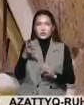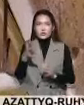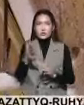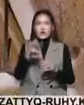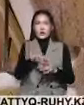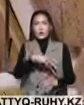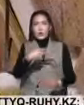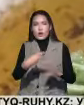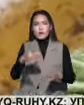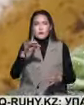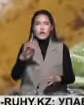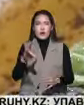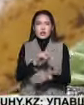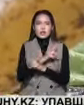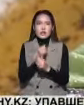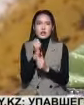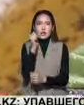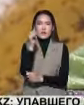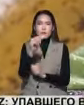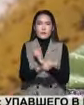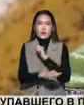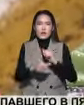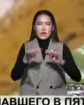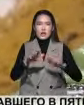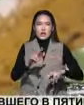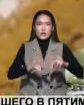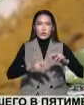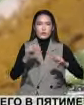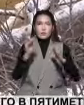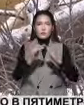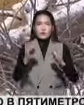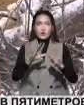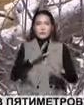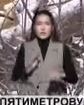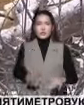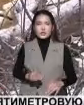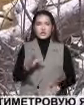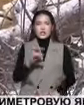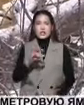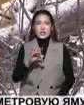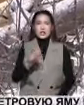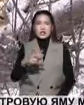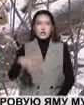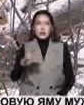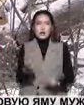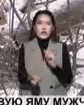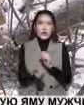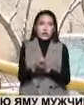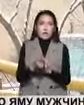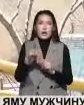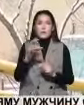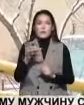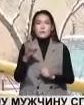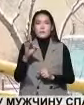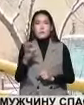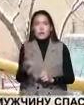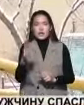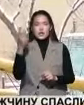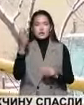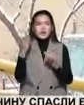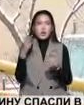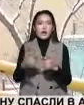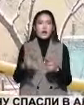падении башенного крана погиб рабочий. По материалам дела, строительство дома проводила компания «Елена Д». Но, как оказалось, башенный кран она